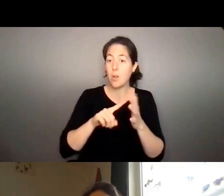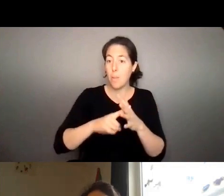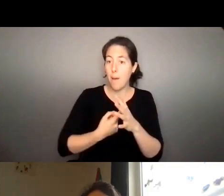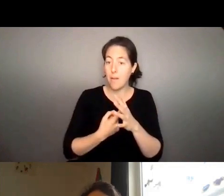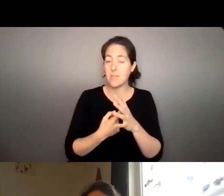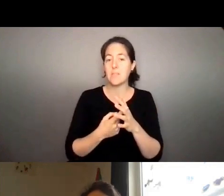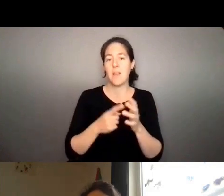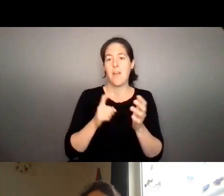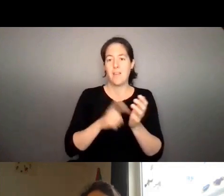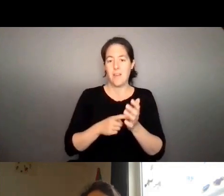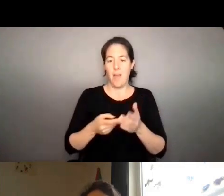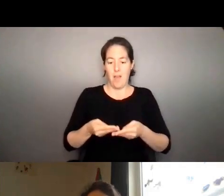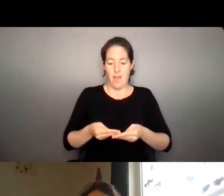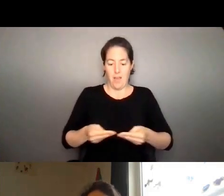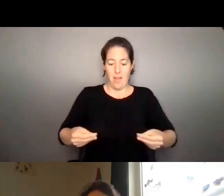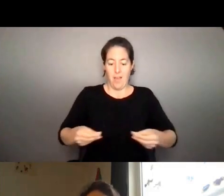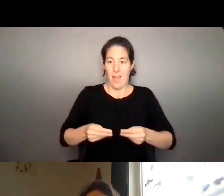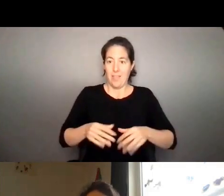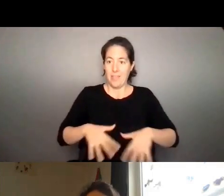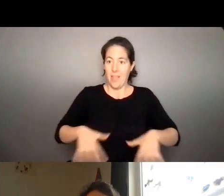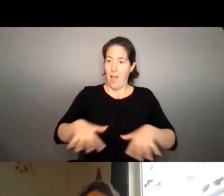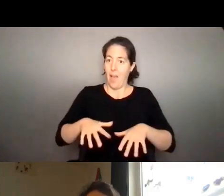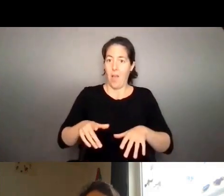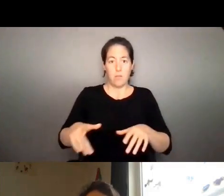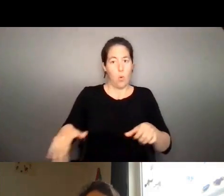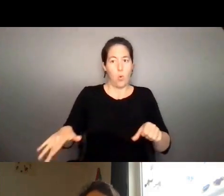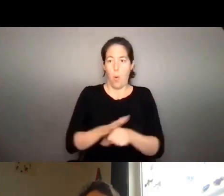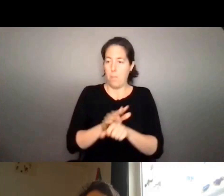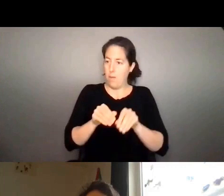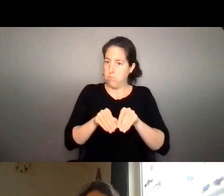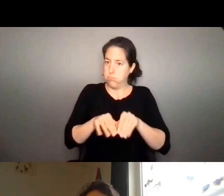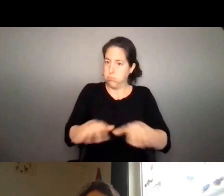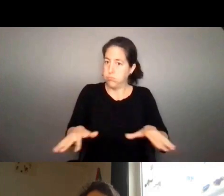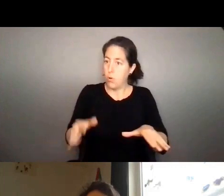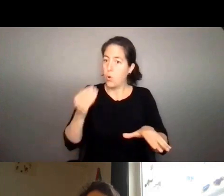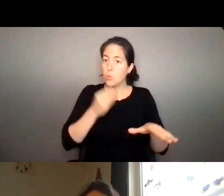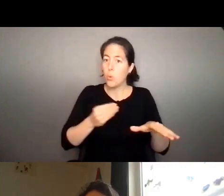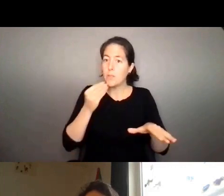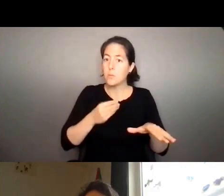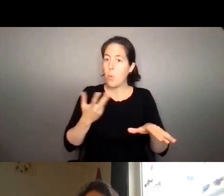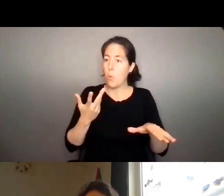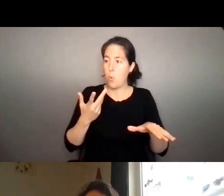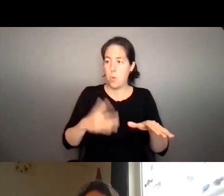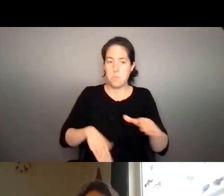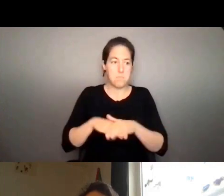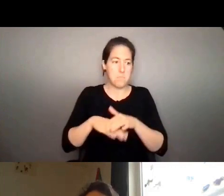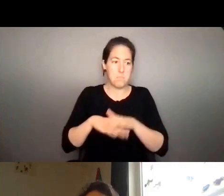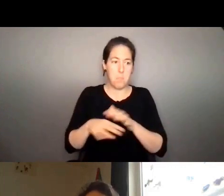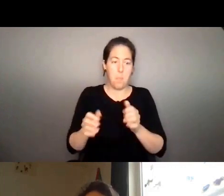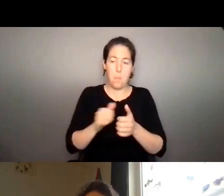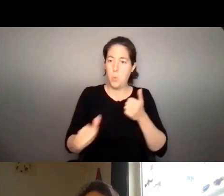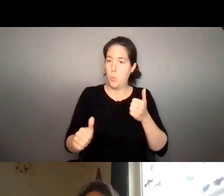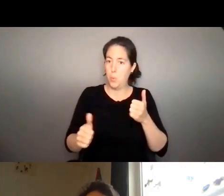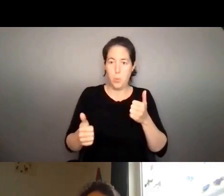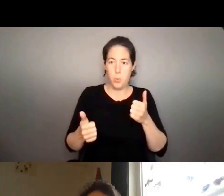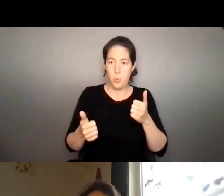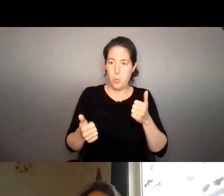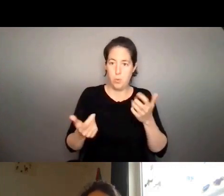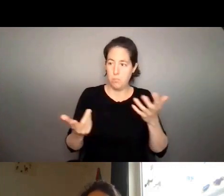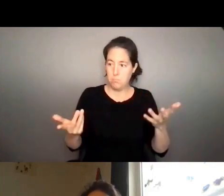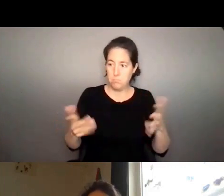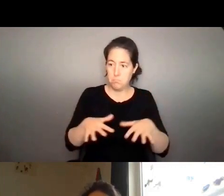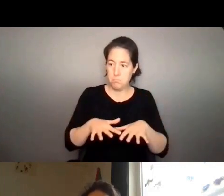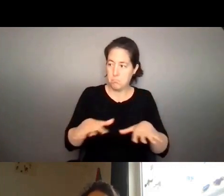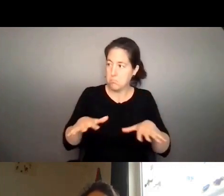dit, le substrat est entièrement colonisé, donc lorsque la source de nourriture a atteint ses limites, qu'il n'y a plus de nouvelles conquêtes